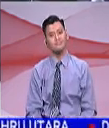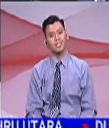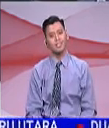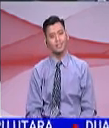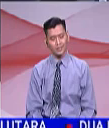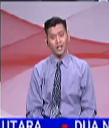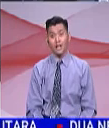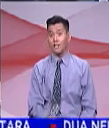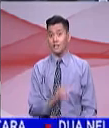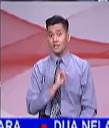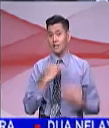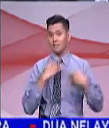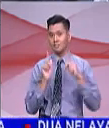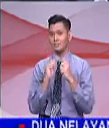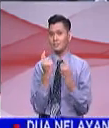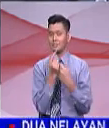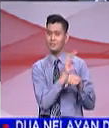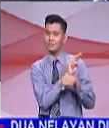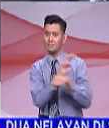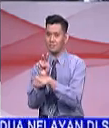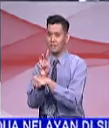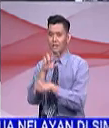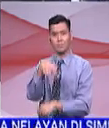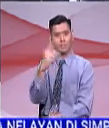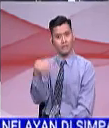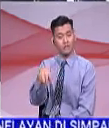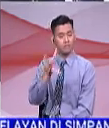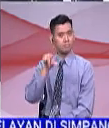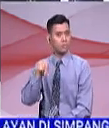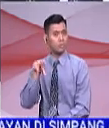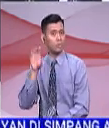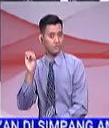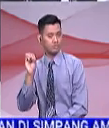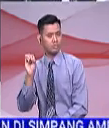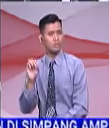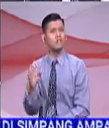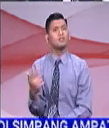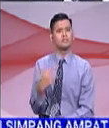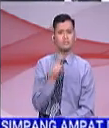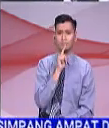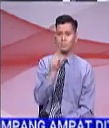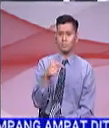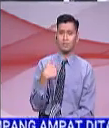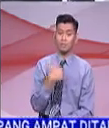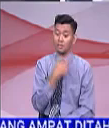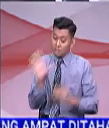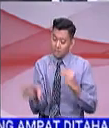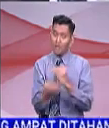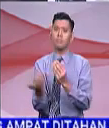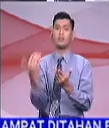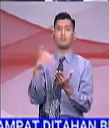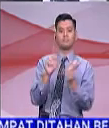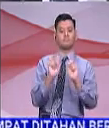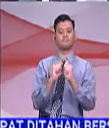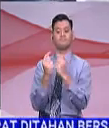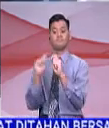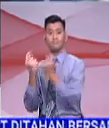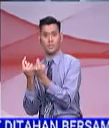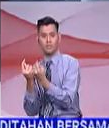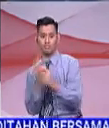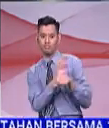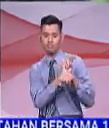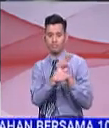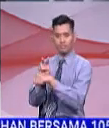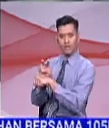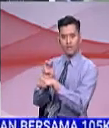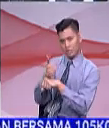Saya ada tim task force pemantau PKP 3.0 yang mana di sini kita tambahkan lagi tim-tim pemantau ini